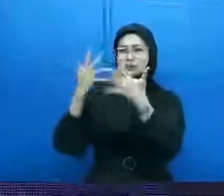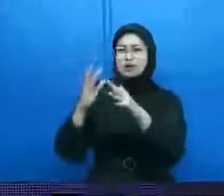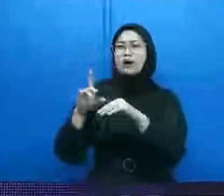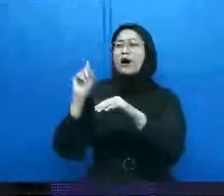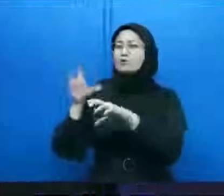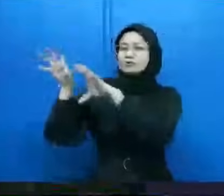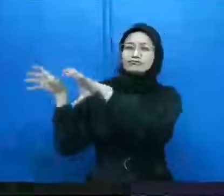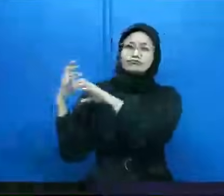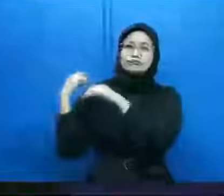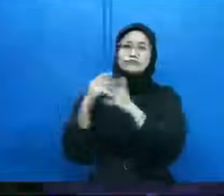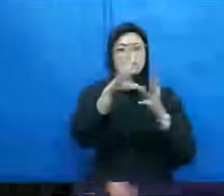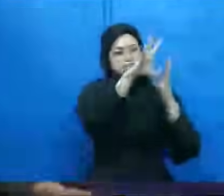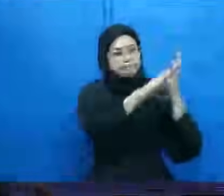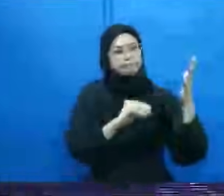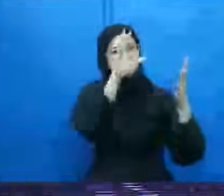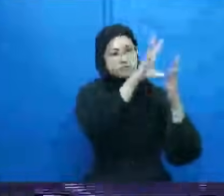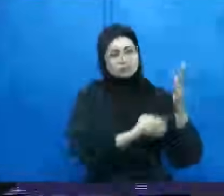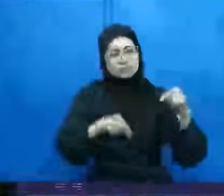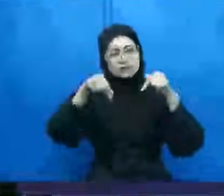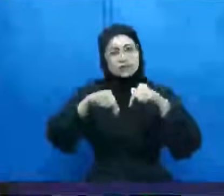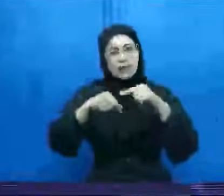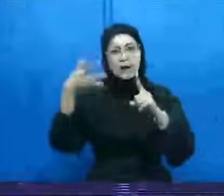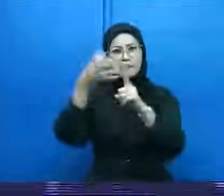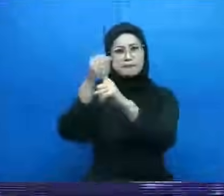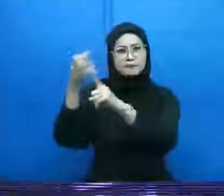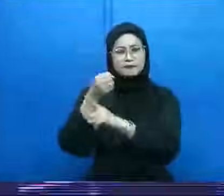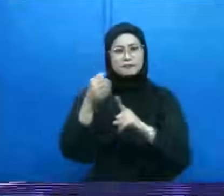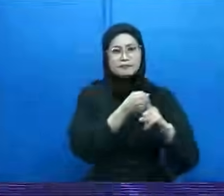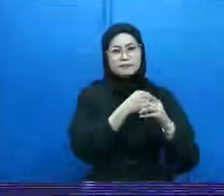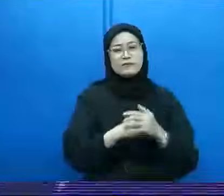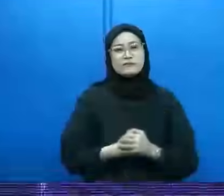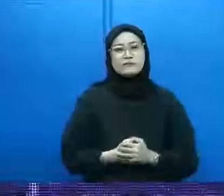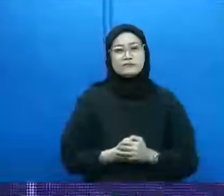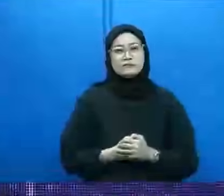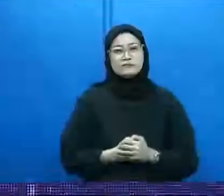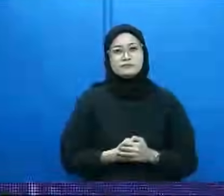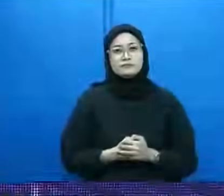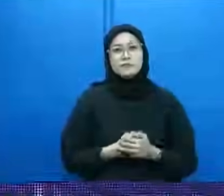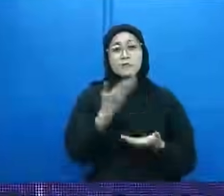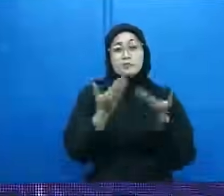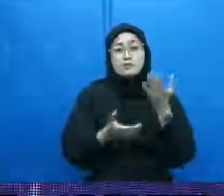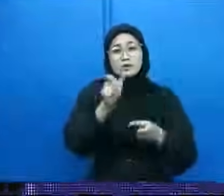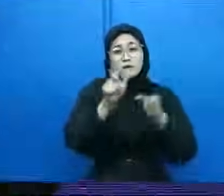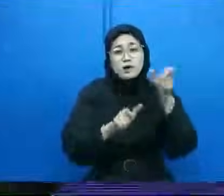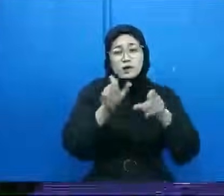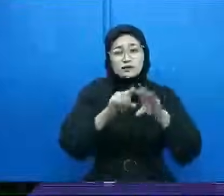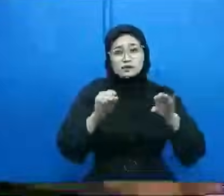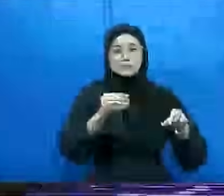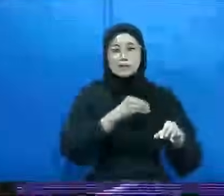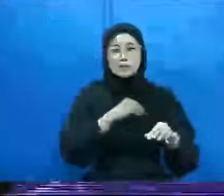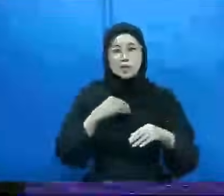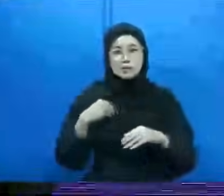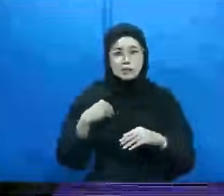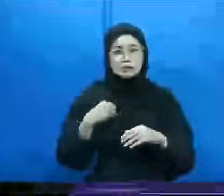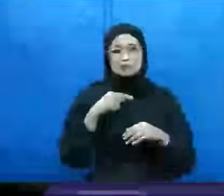Kenapa teman-teman misalnya yang pengajar, yang dokter, tidak bikin kumpulan dokter-dokter muslim? Lalu Anda keluarkan ayat-ayat